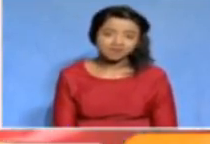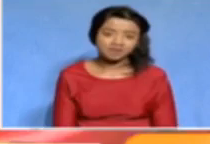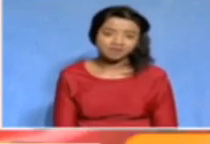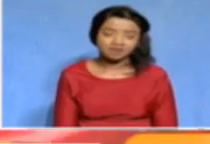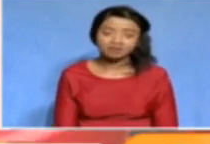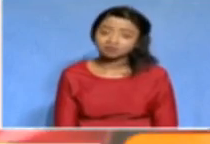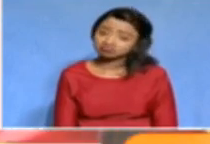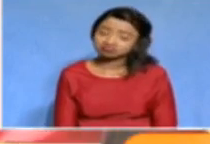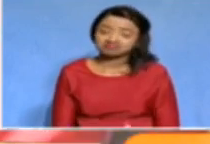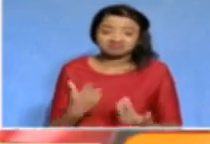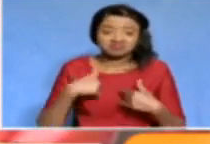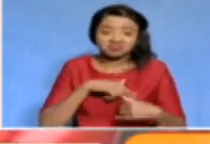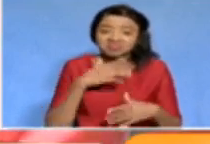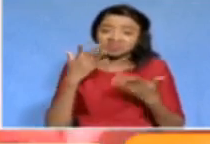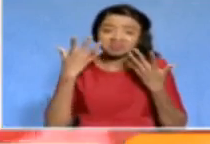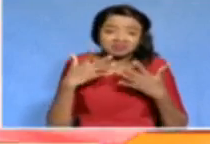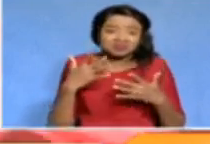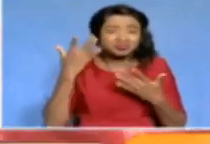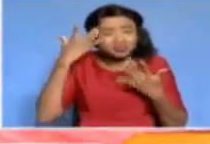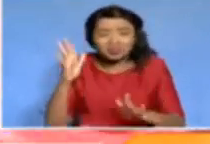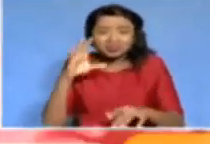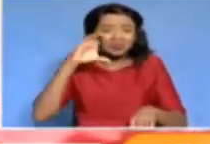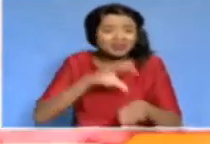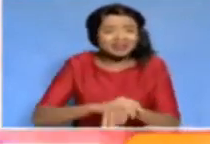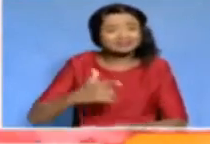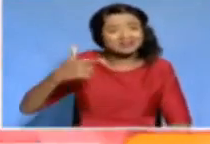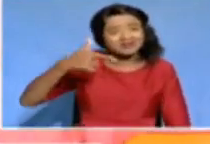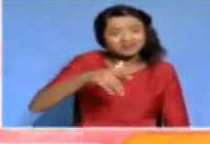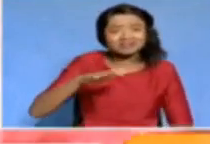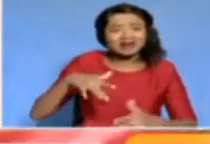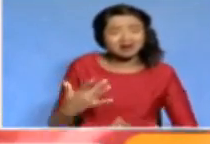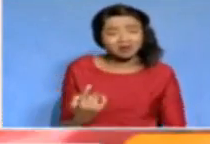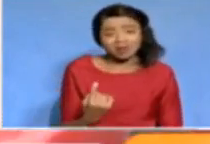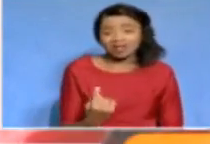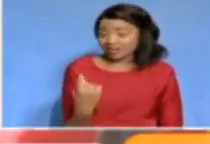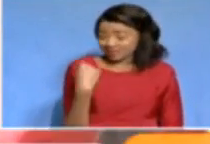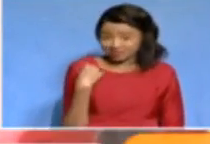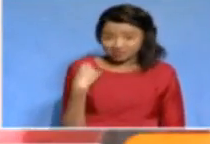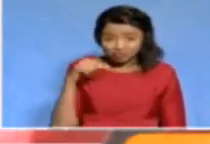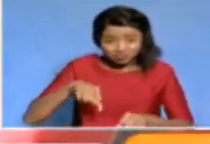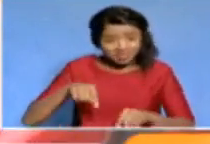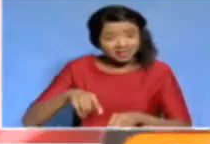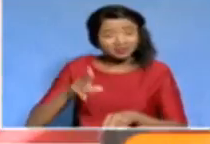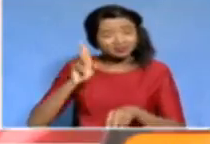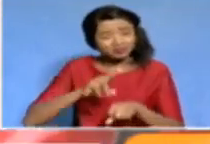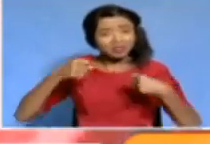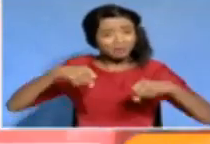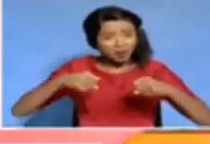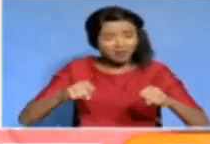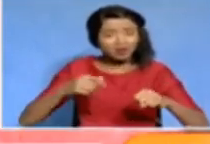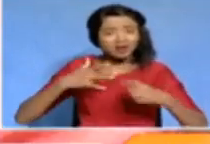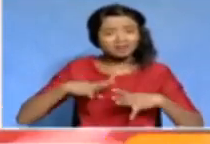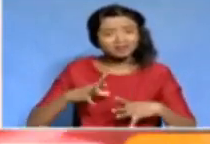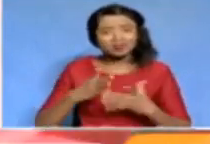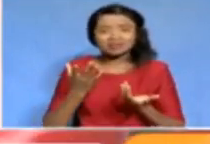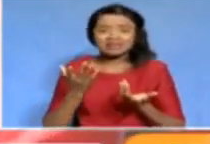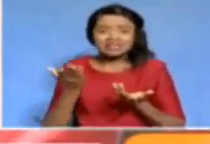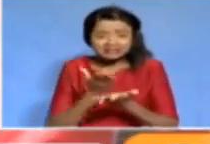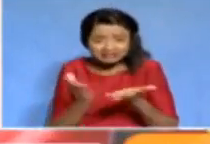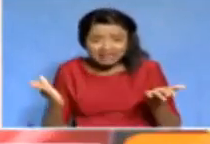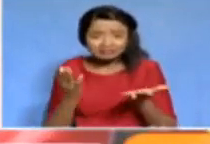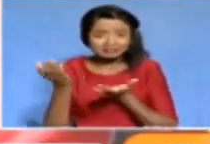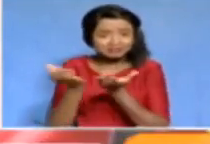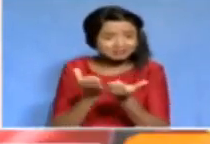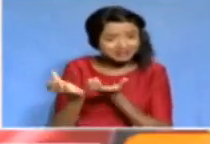Tumekosa namna ya mafuta. Bei ya vibuyu tumesunga town mzima. Sisi ni watu wa bodaboda, kuna wale wanafanya kazi ya biashara.